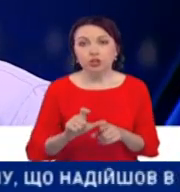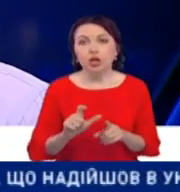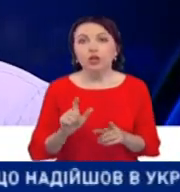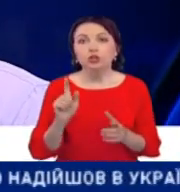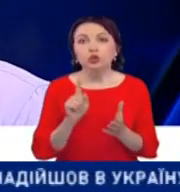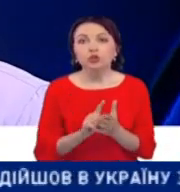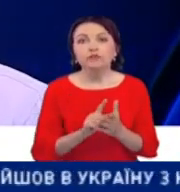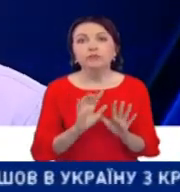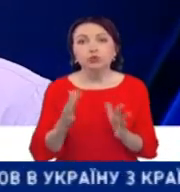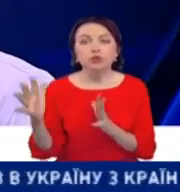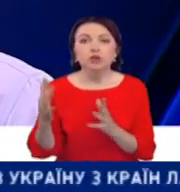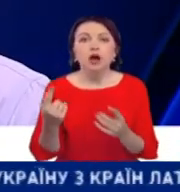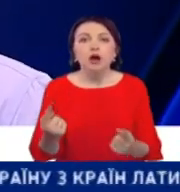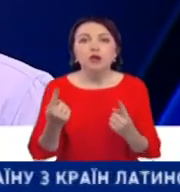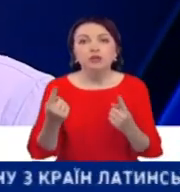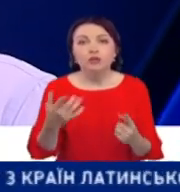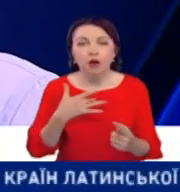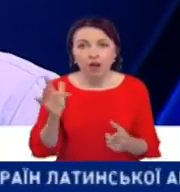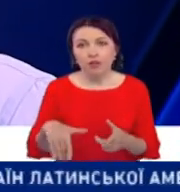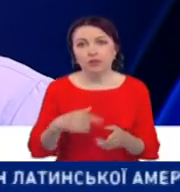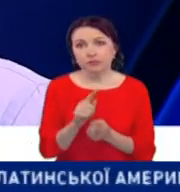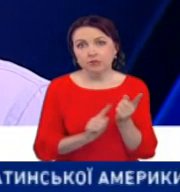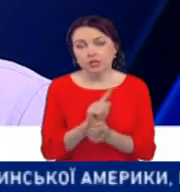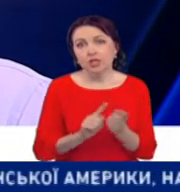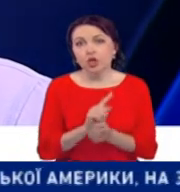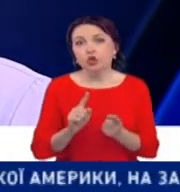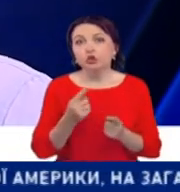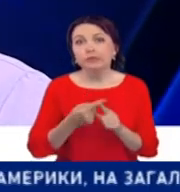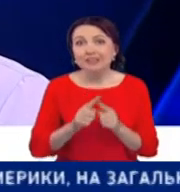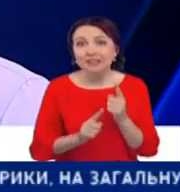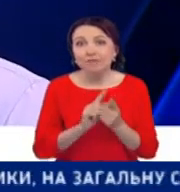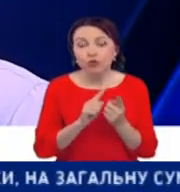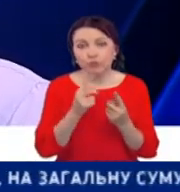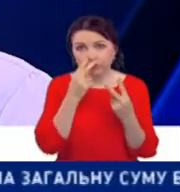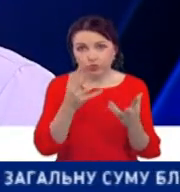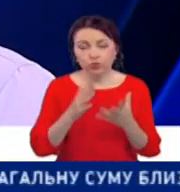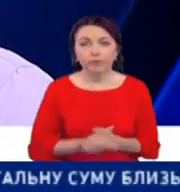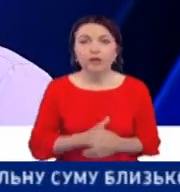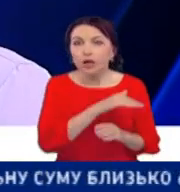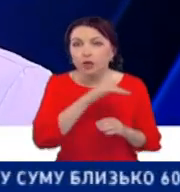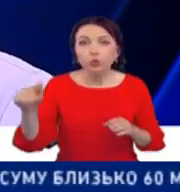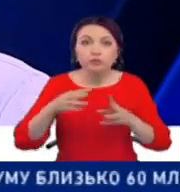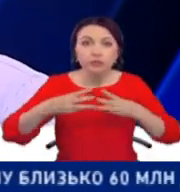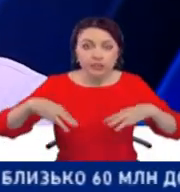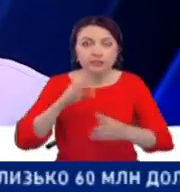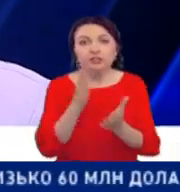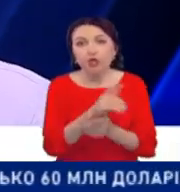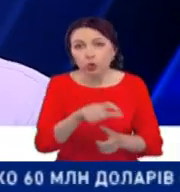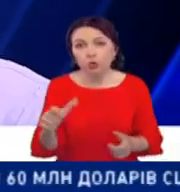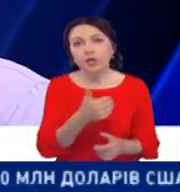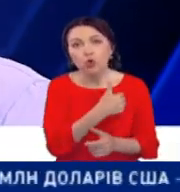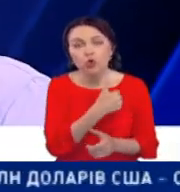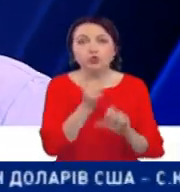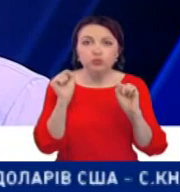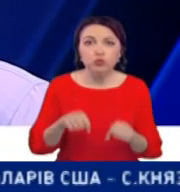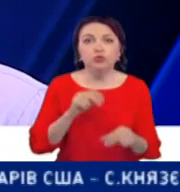більш радикальних змін, щоб ці реформи справді набули силу. Тому що на уровні там міністерства є люди, які, я бачу, можуть, хочуть працювати,